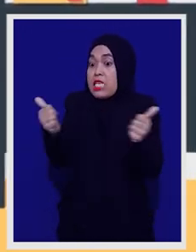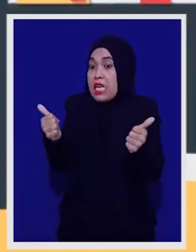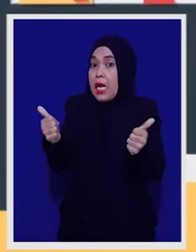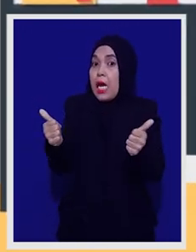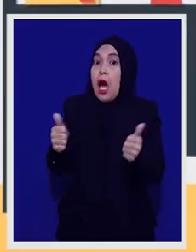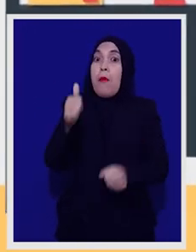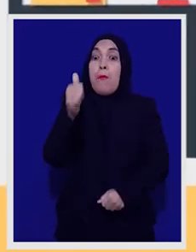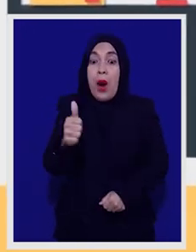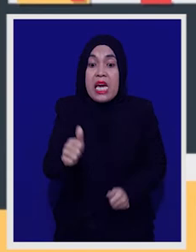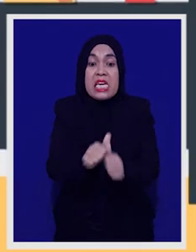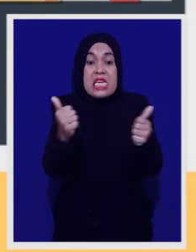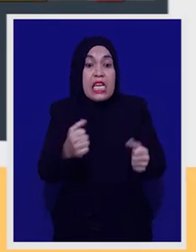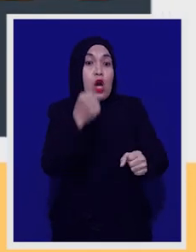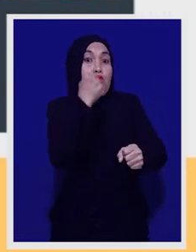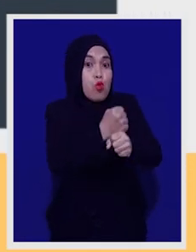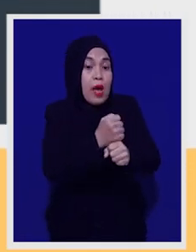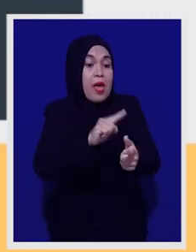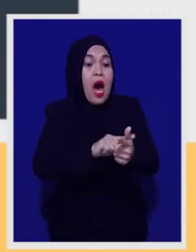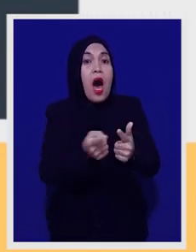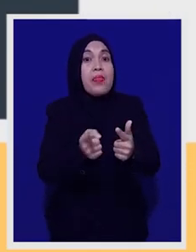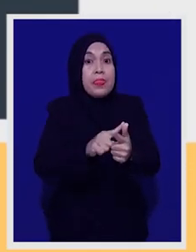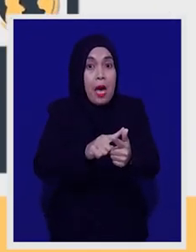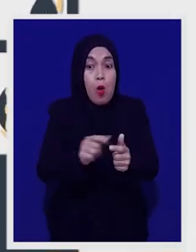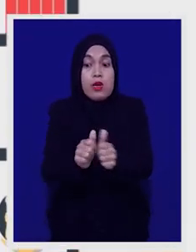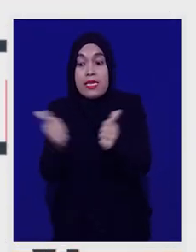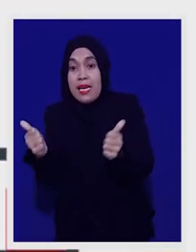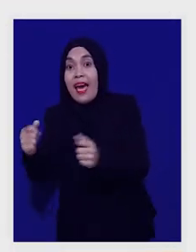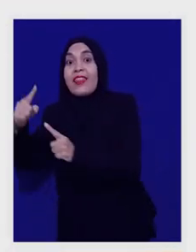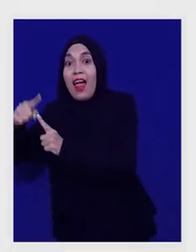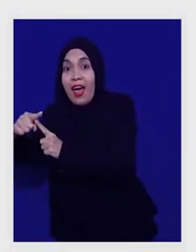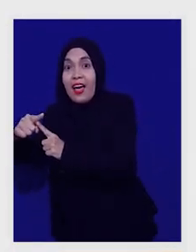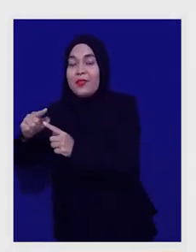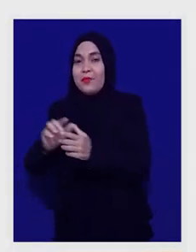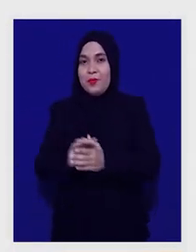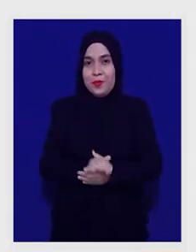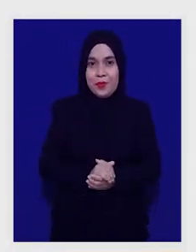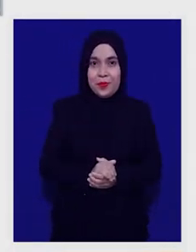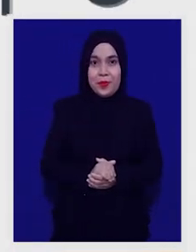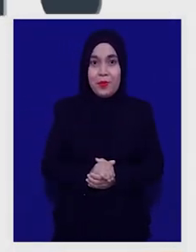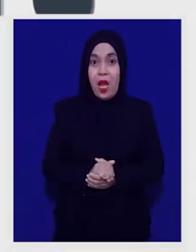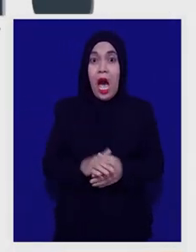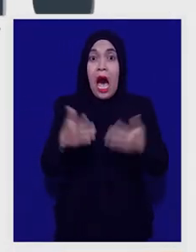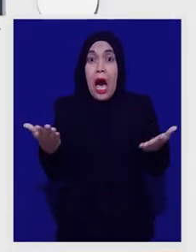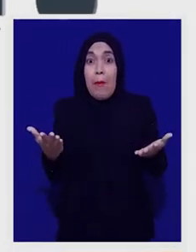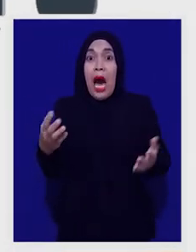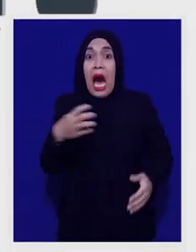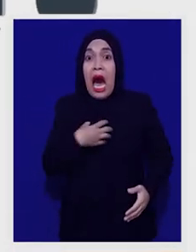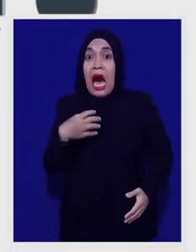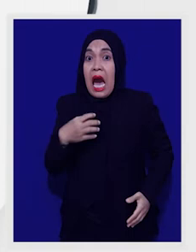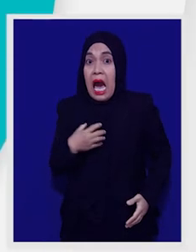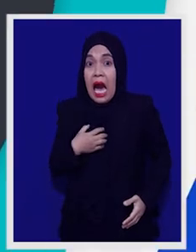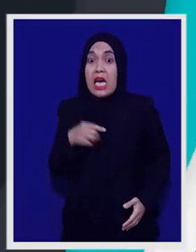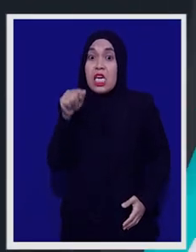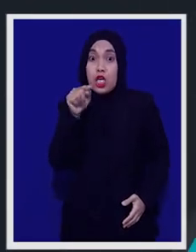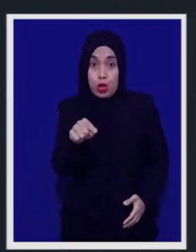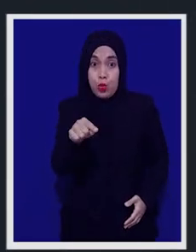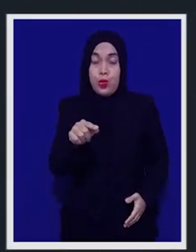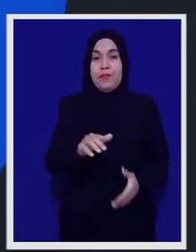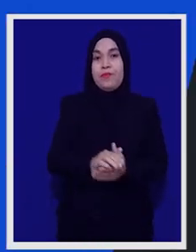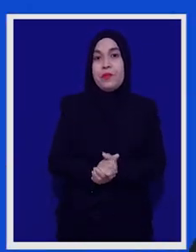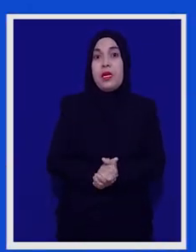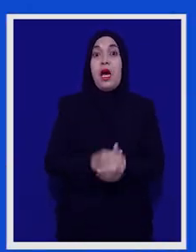dalam perkara cerai gugat maupun dalam perkara cerai talak. Apa saja hak-hak